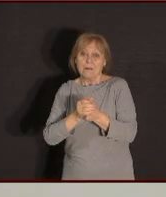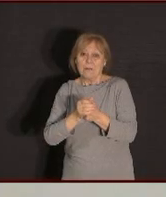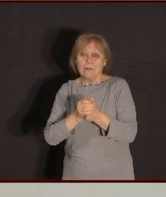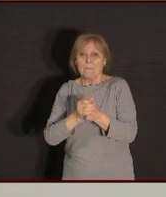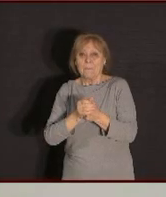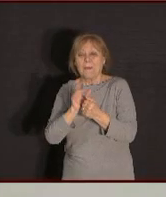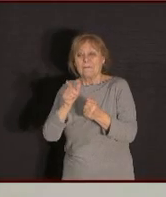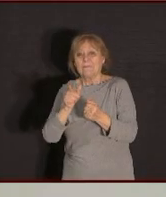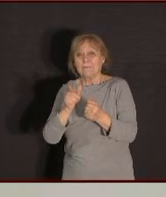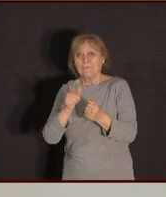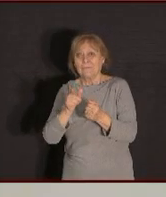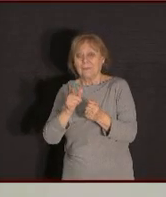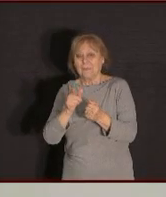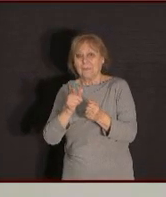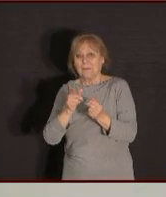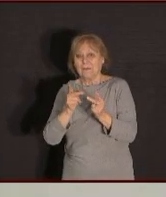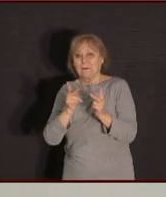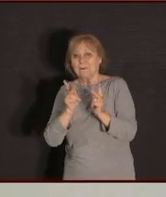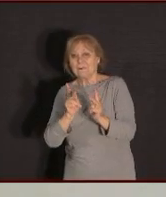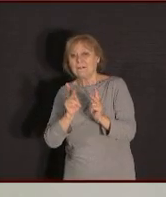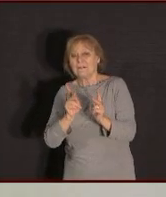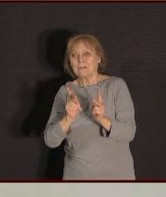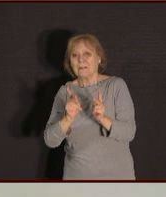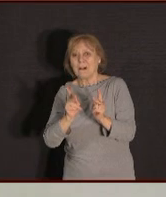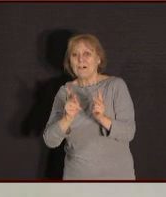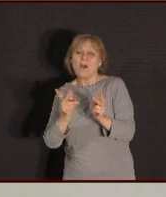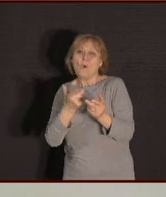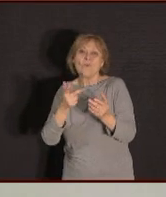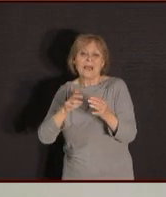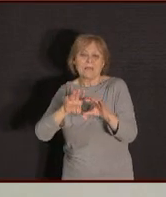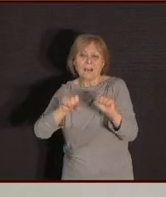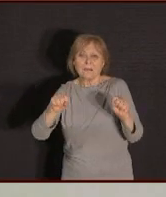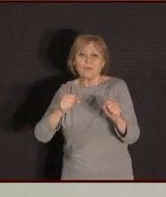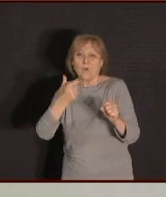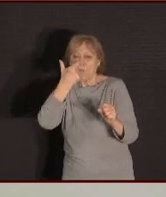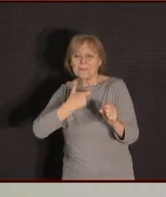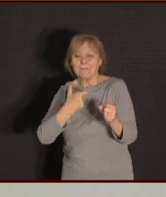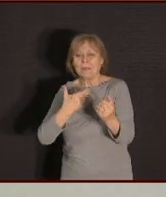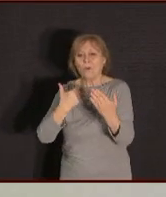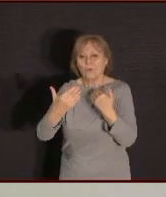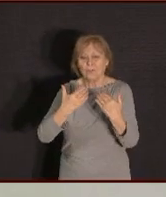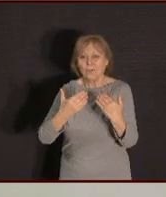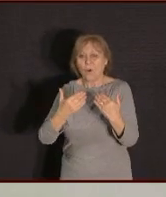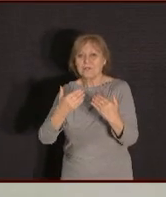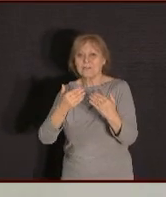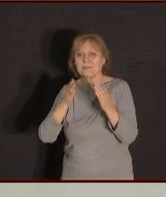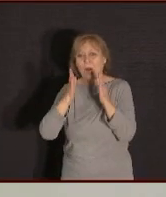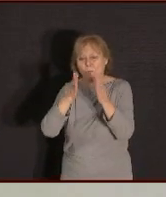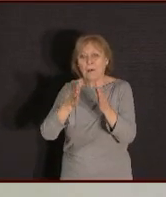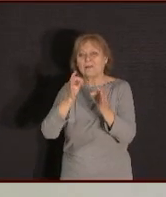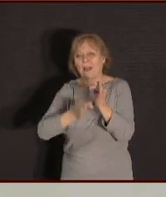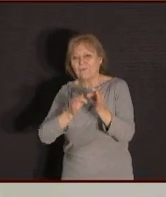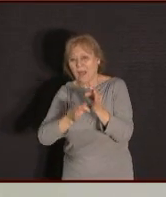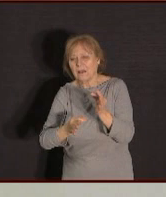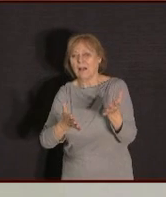Zdaj, da z nekom lahko sploh gradiš en oseben odnos, en odnos zaupanja, vere, je potrebno